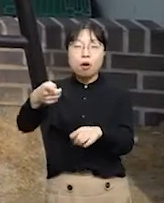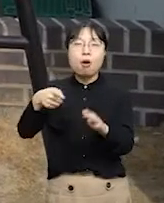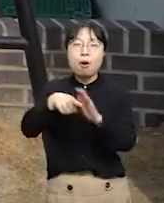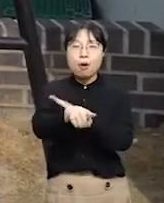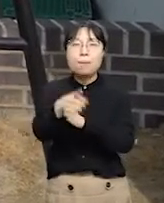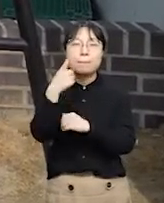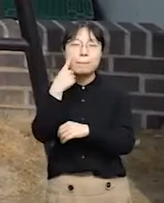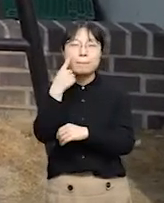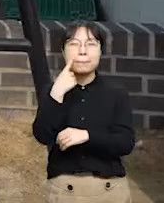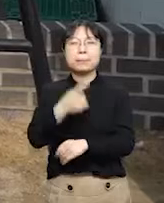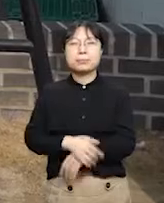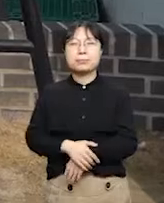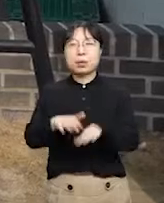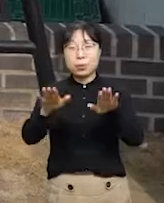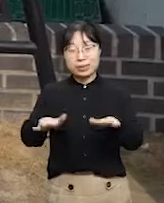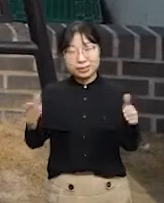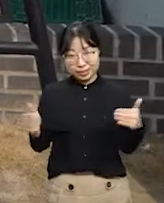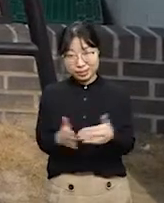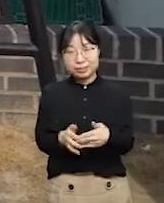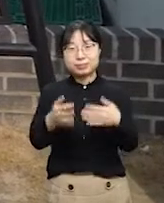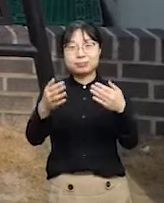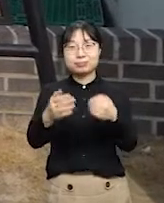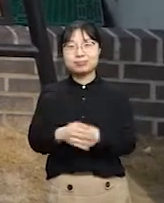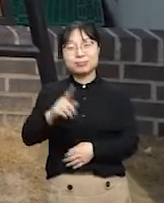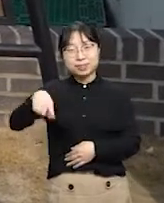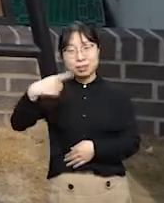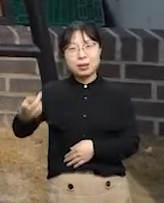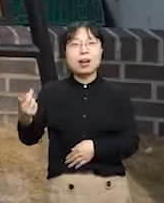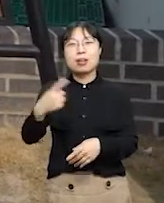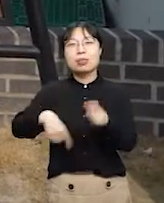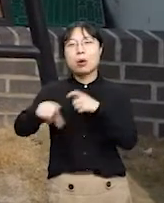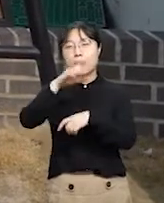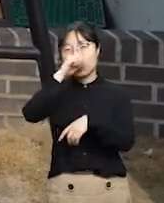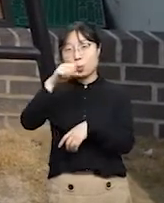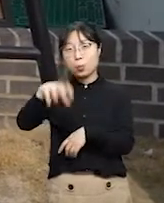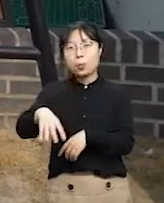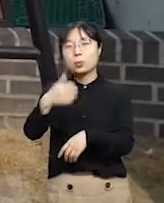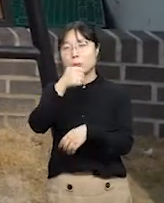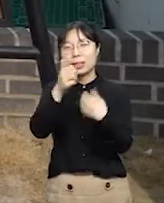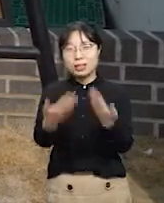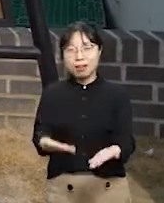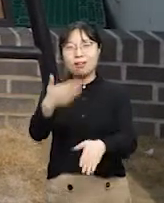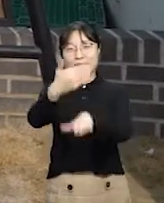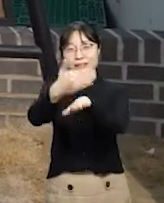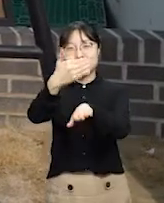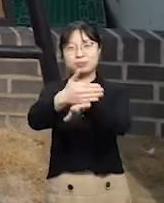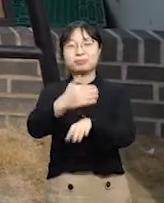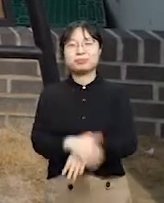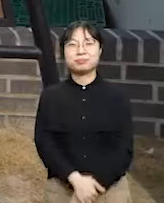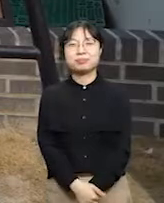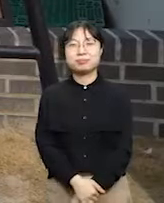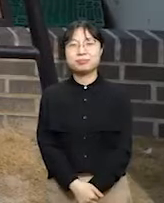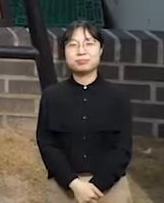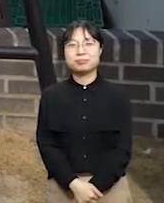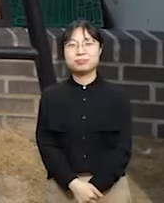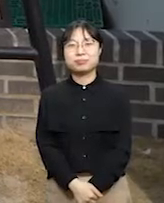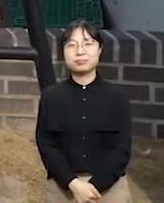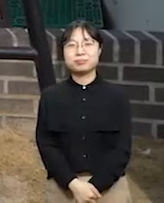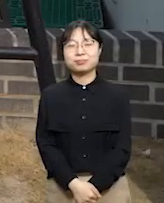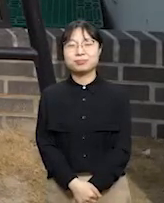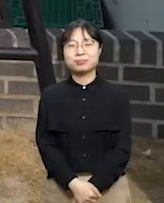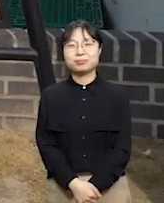어떨까요? 예, 오늘은 여기까지 하겠습니다. 다음에 더 멋진 곳에서 인사드리겠습니다. 감사합니다.